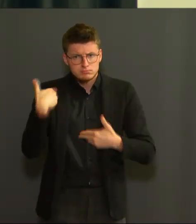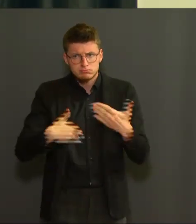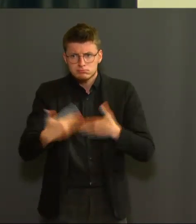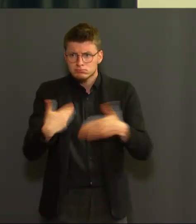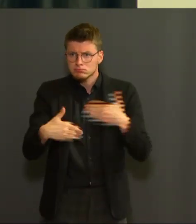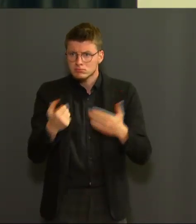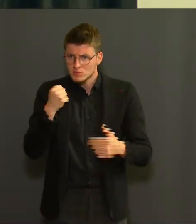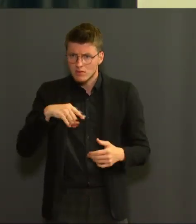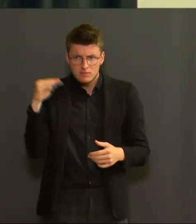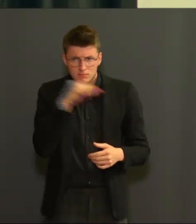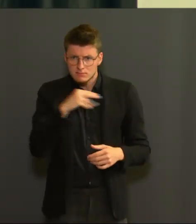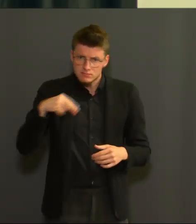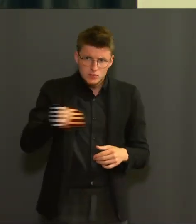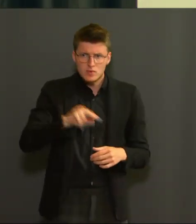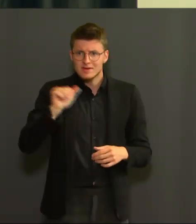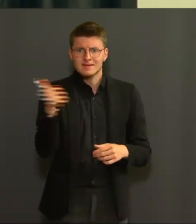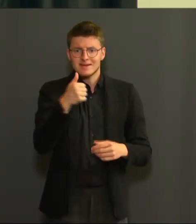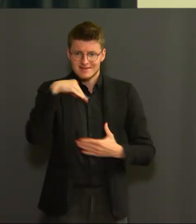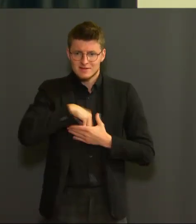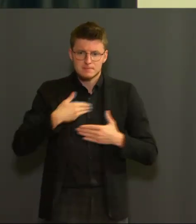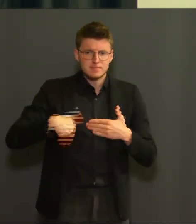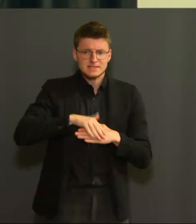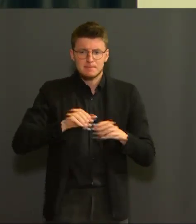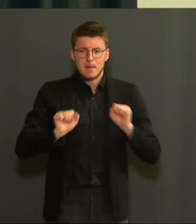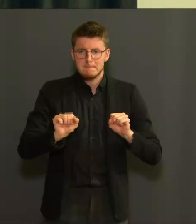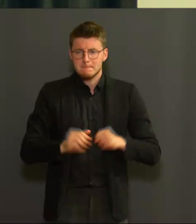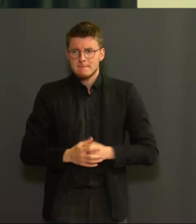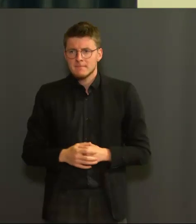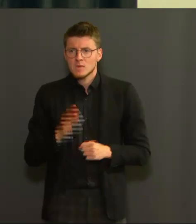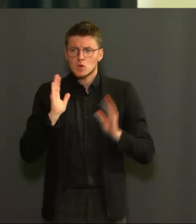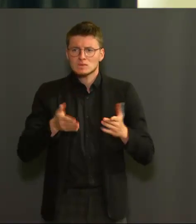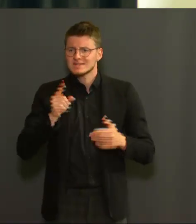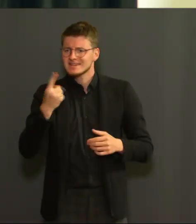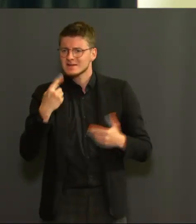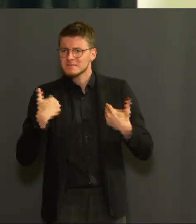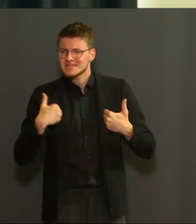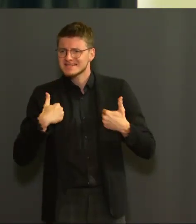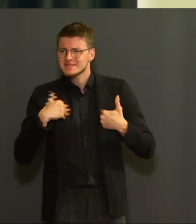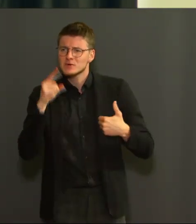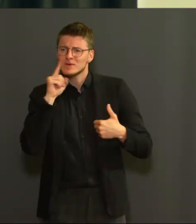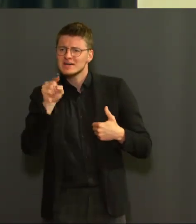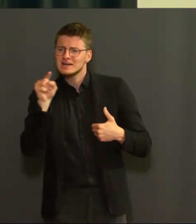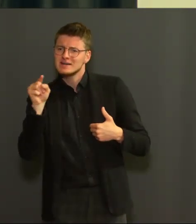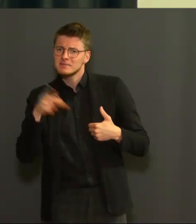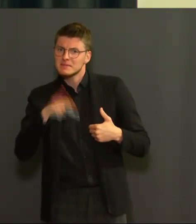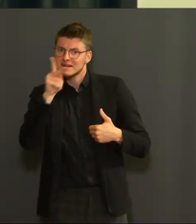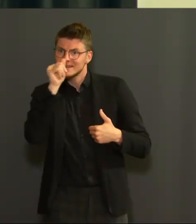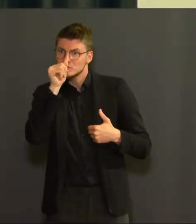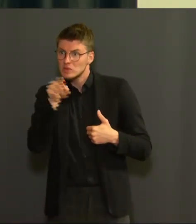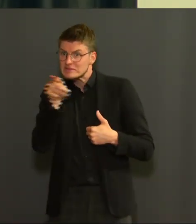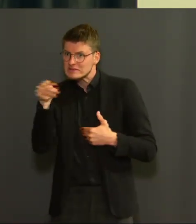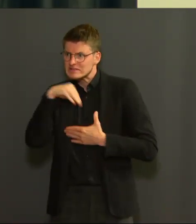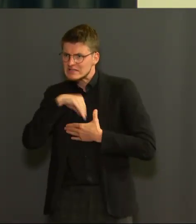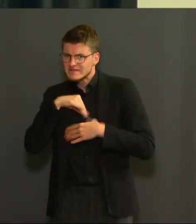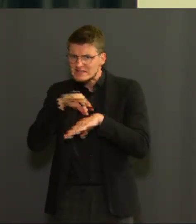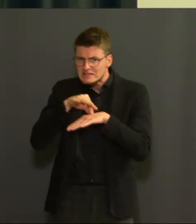hoogste risico op besmetting liepen eerst, gevolgd door grotere, meer heterogene groepen die soms meer twijfelden over